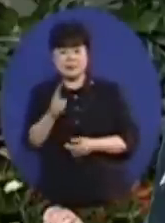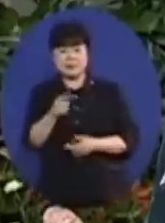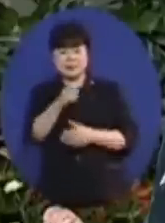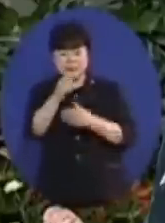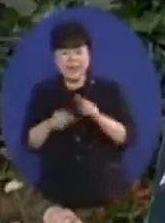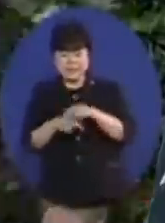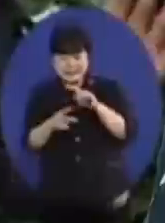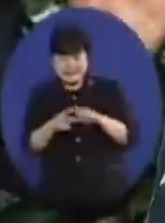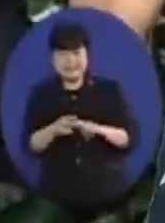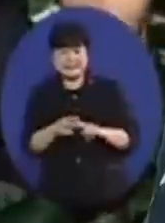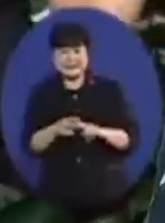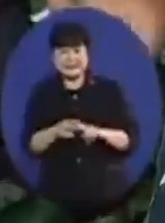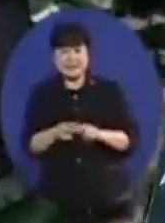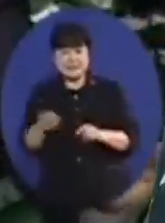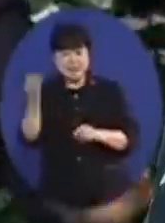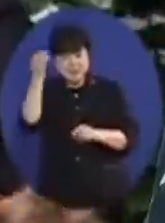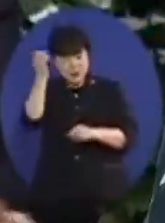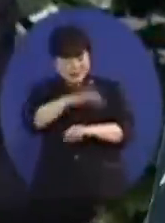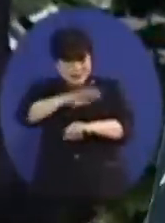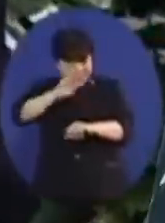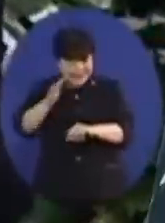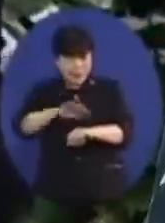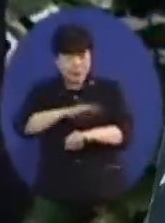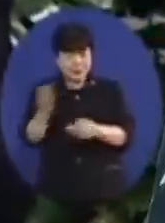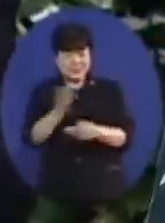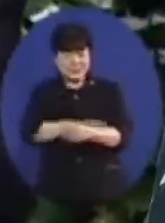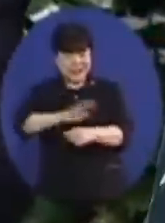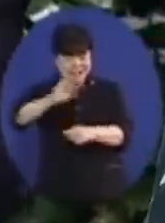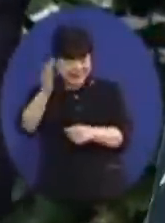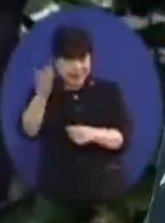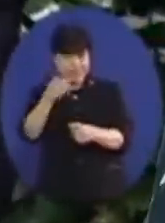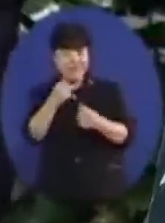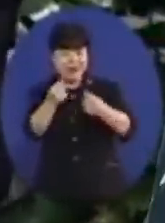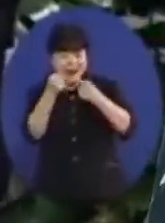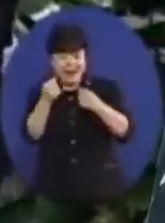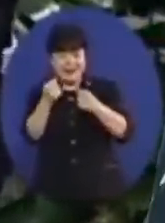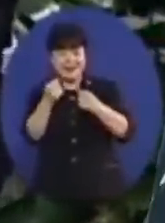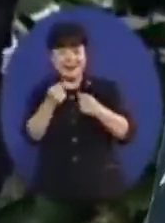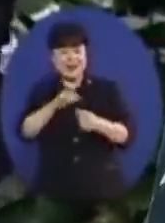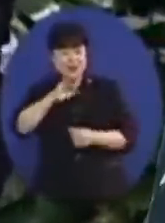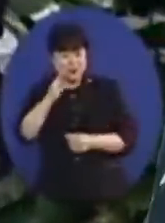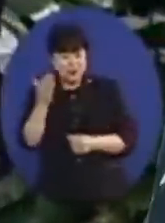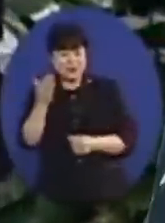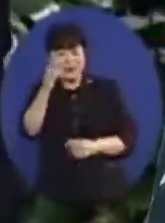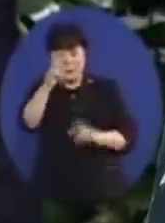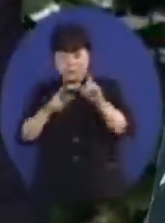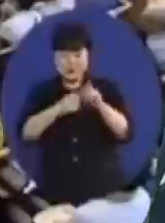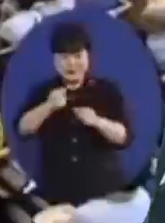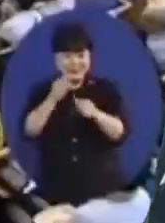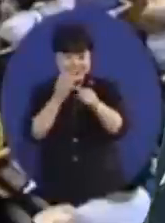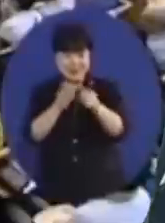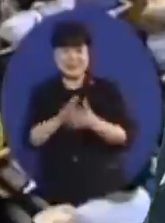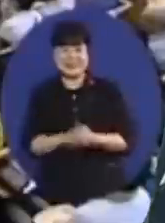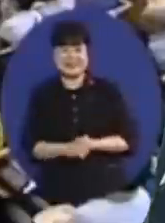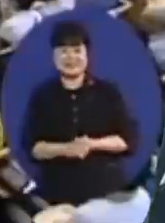무엇을 하든지 내 영혼이 잘 되고 범사가 잘 되며 강건하게 된다는 자화상을